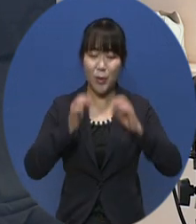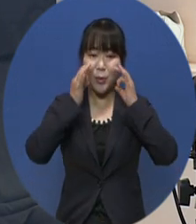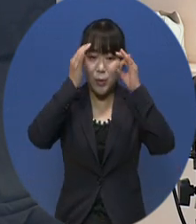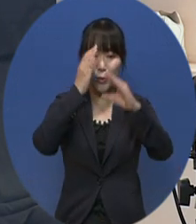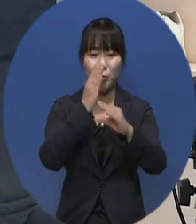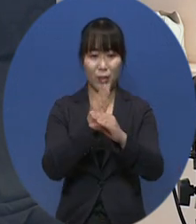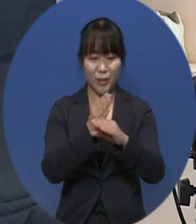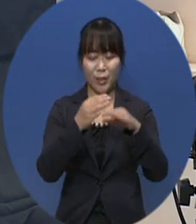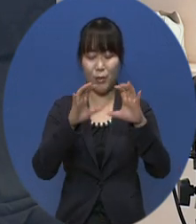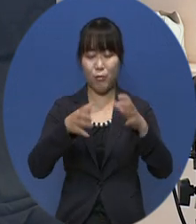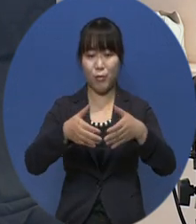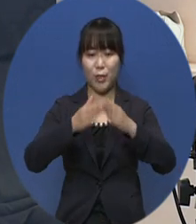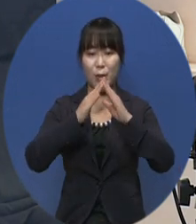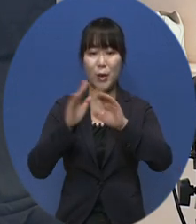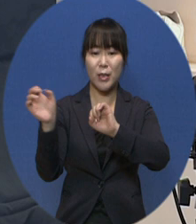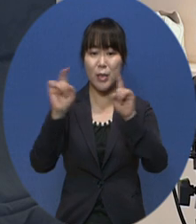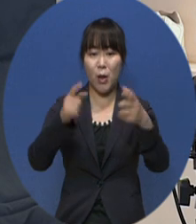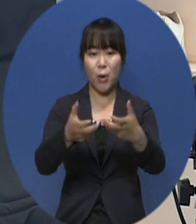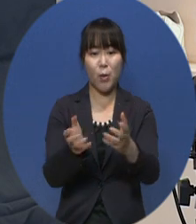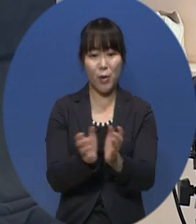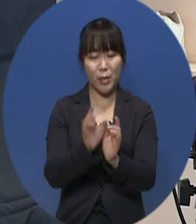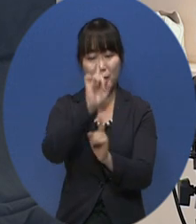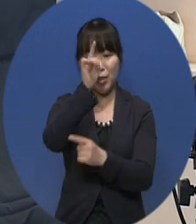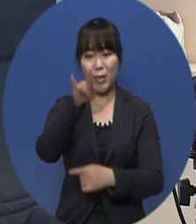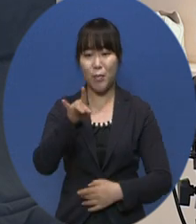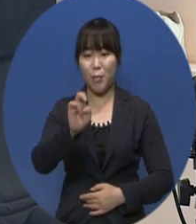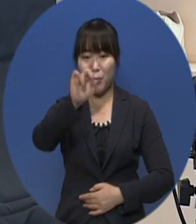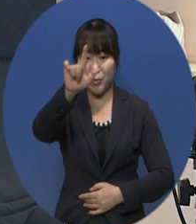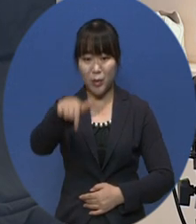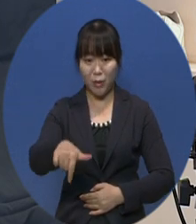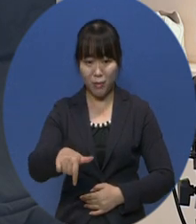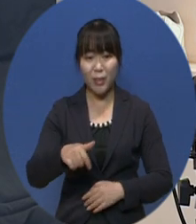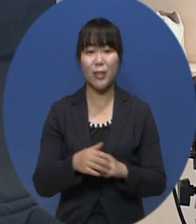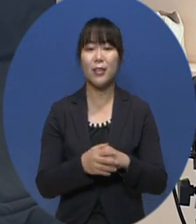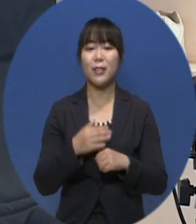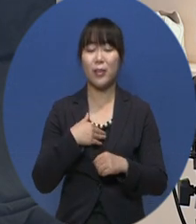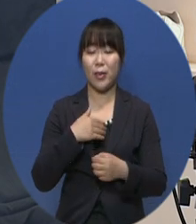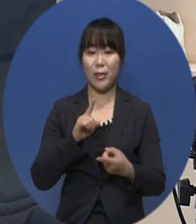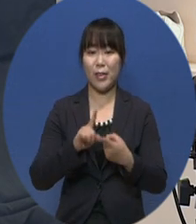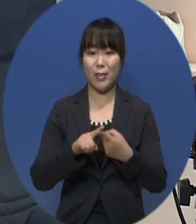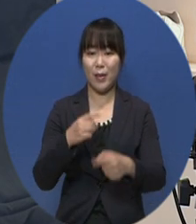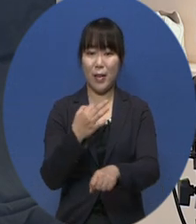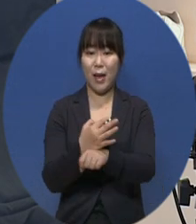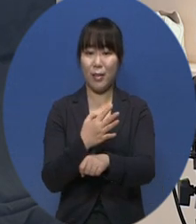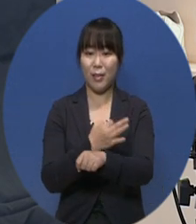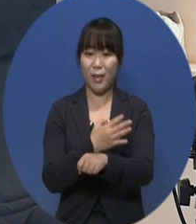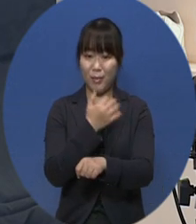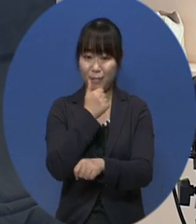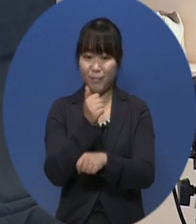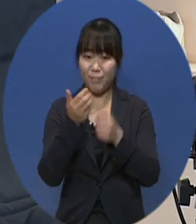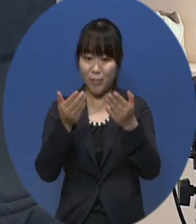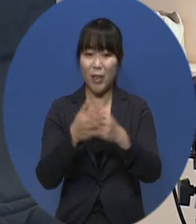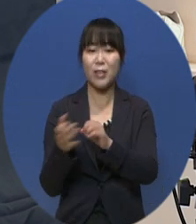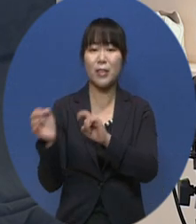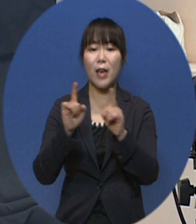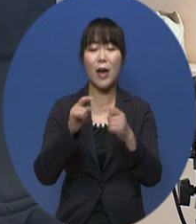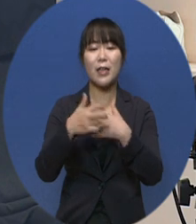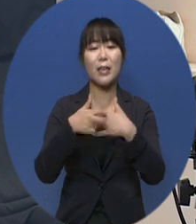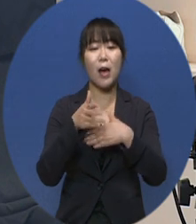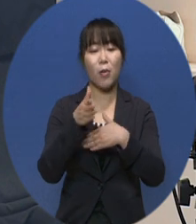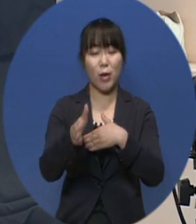있는 국립재활원의 이범석 원장입니다. 저를 잠깐만 소개하면 저는 재활의학과